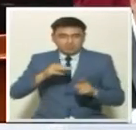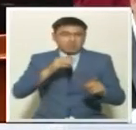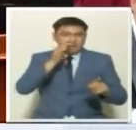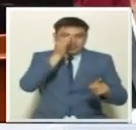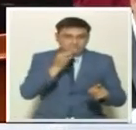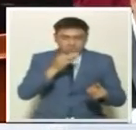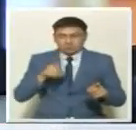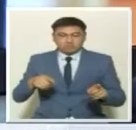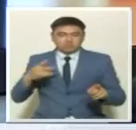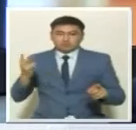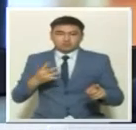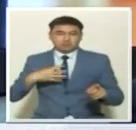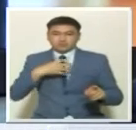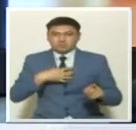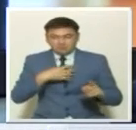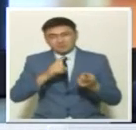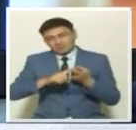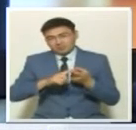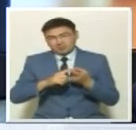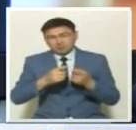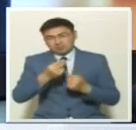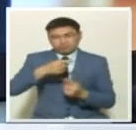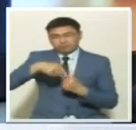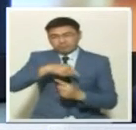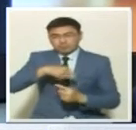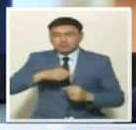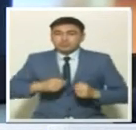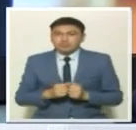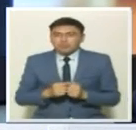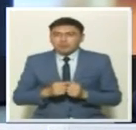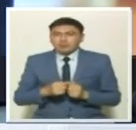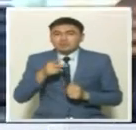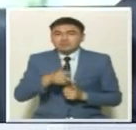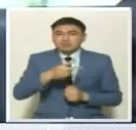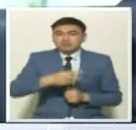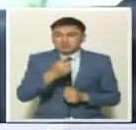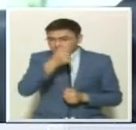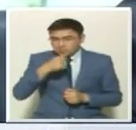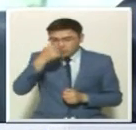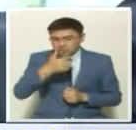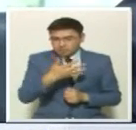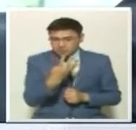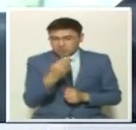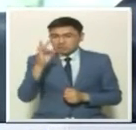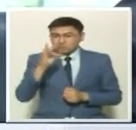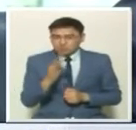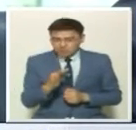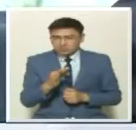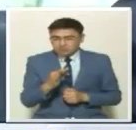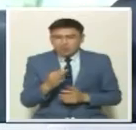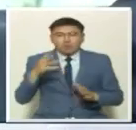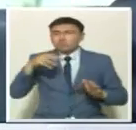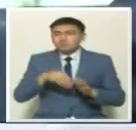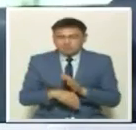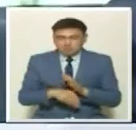зор. Маңғыстау облысы Германия Федеративтік Республикасымен сыртқы сауда айналымы 2021 жылы 54,3 миллион ақш